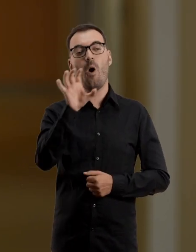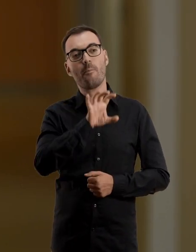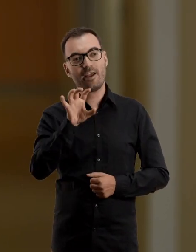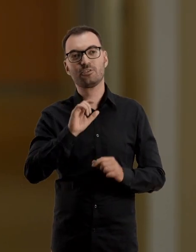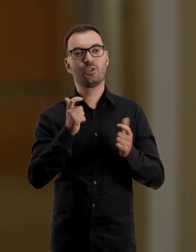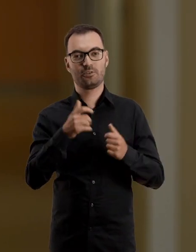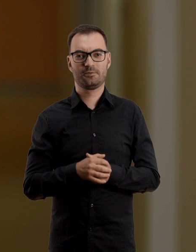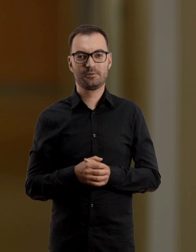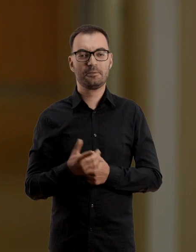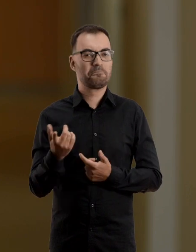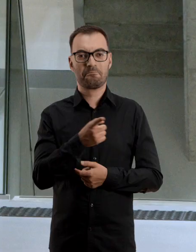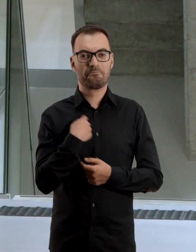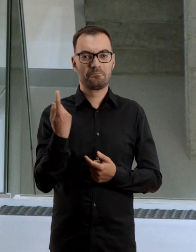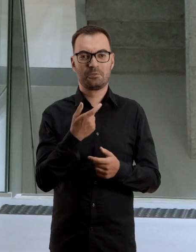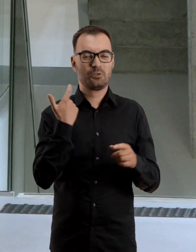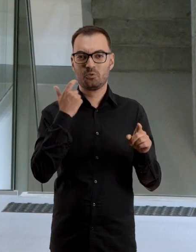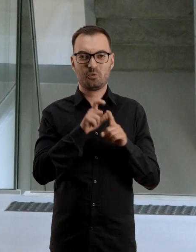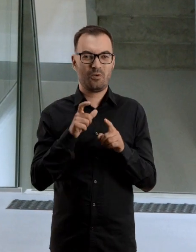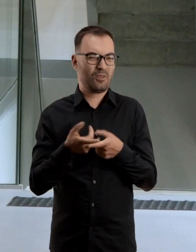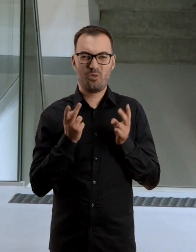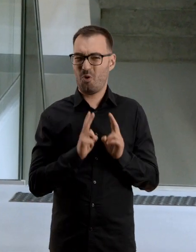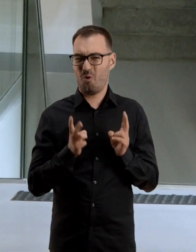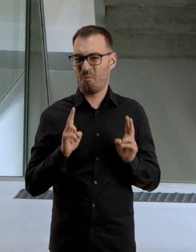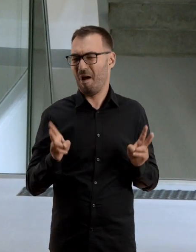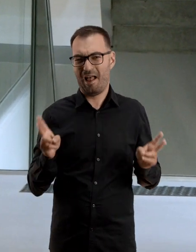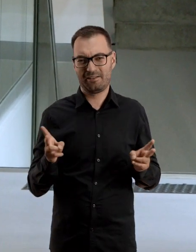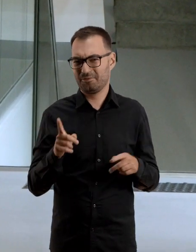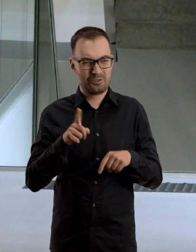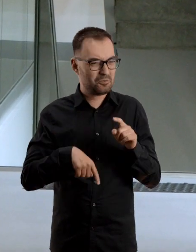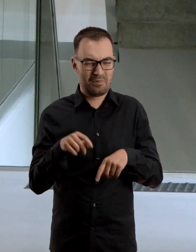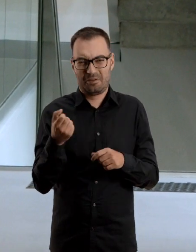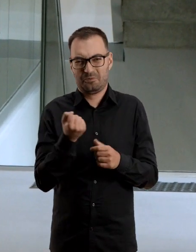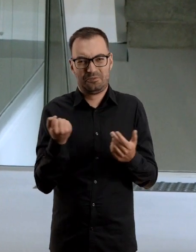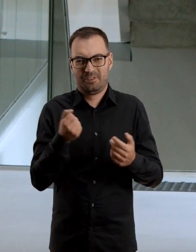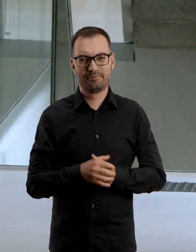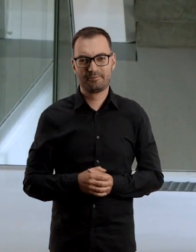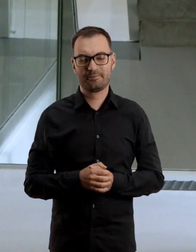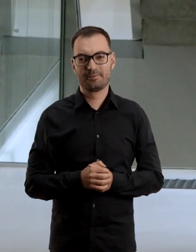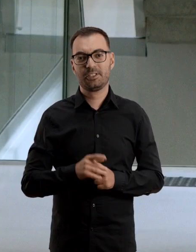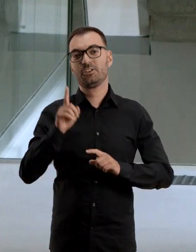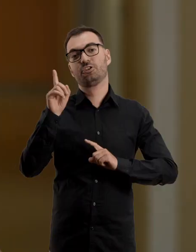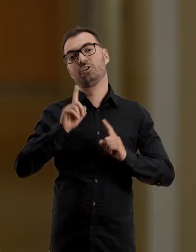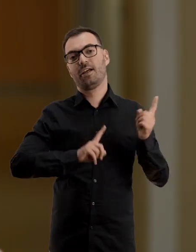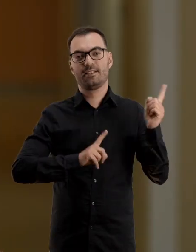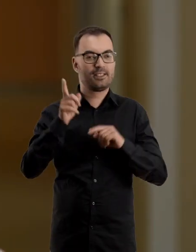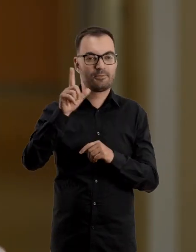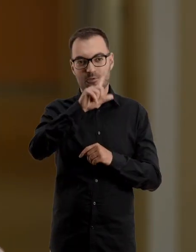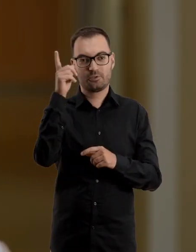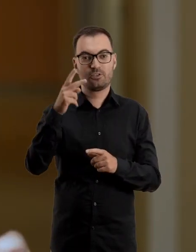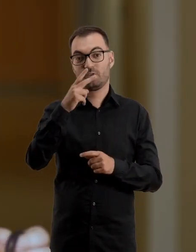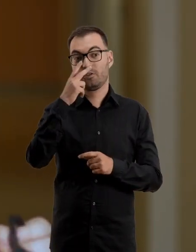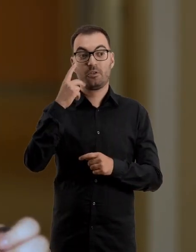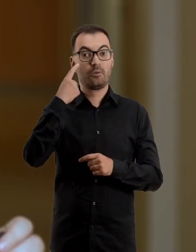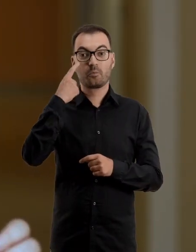czy obejrzeć coś. Dla każdego z nas to są słowa normalne, które zwykle się używa. Czasem się zdarza, że niektórzy ludzie, jak na